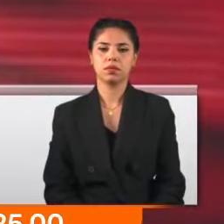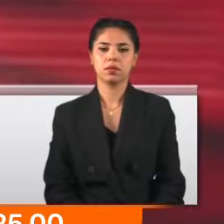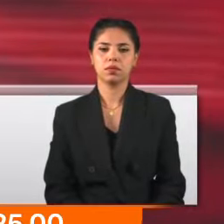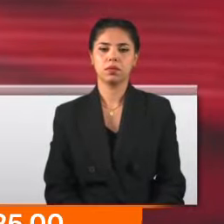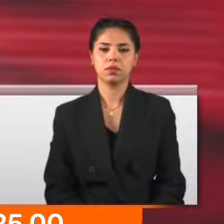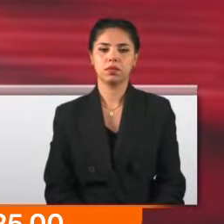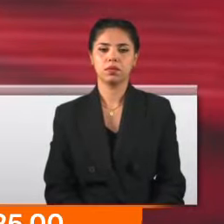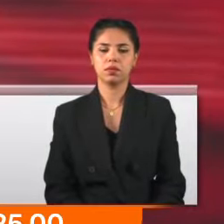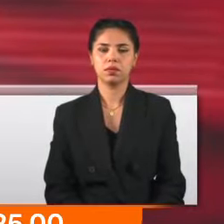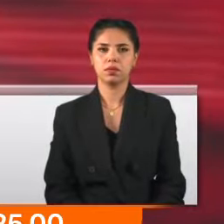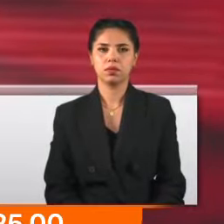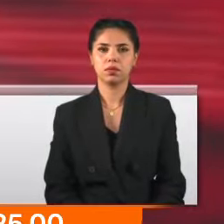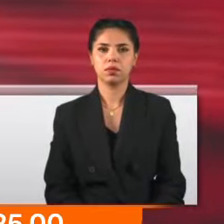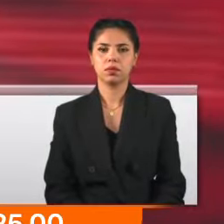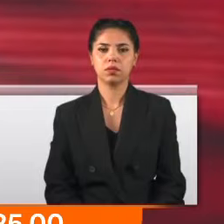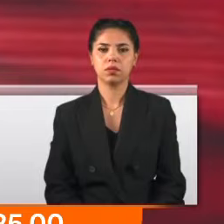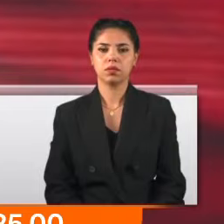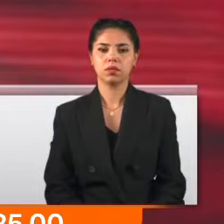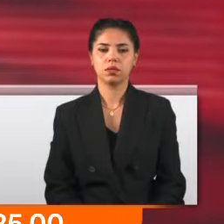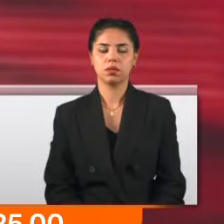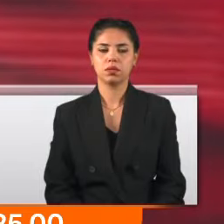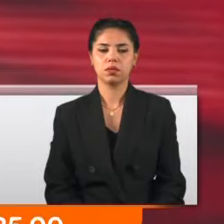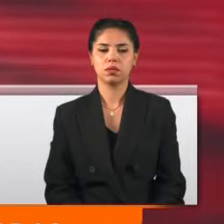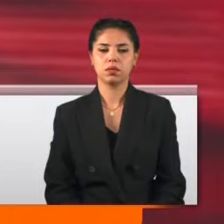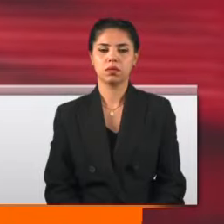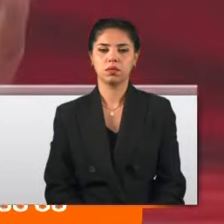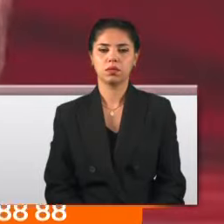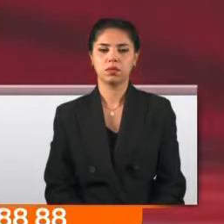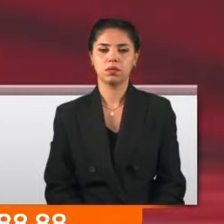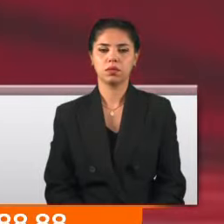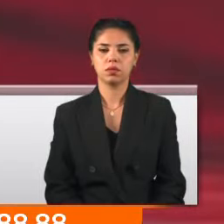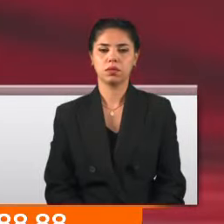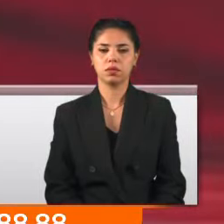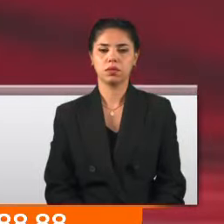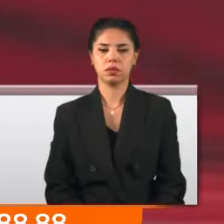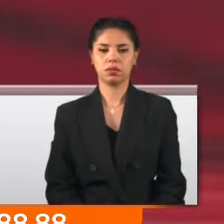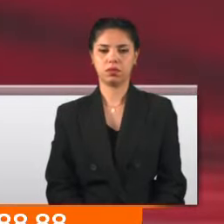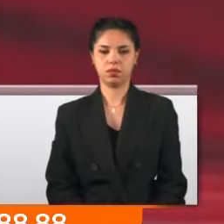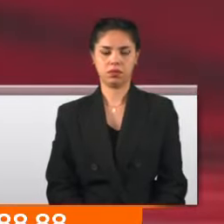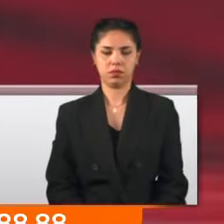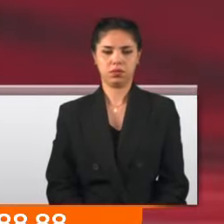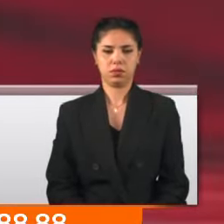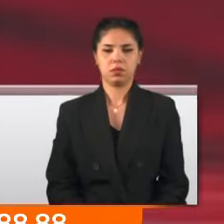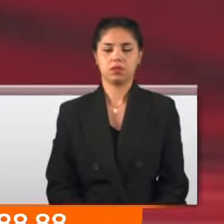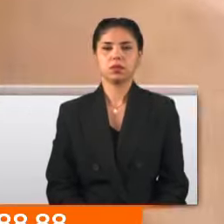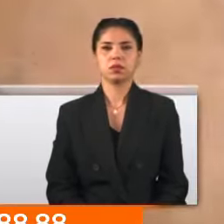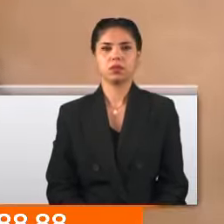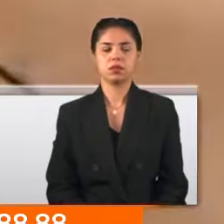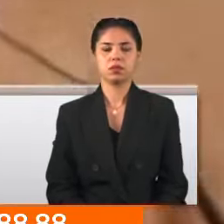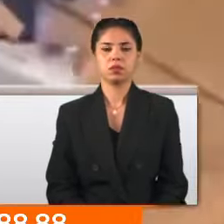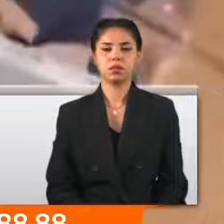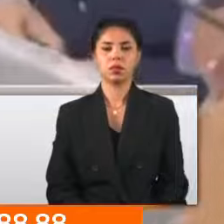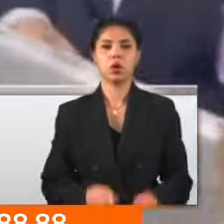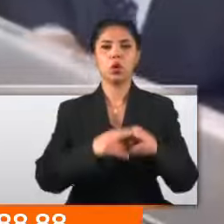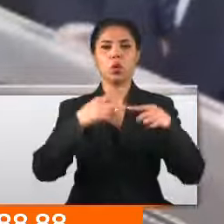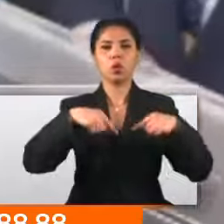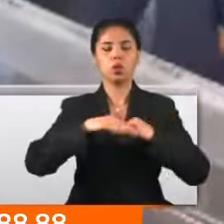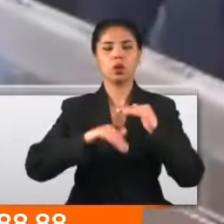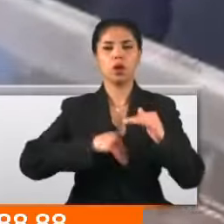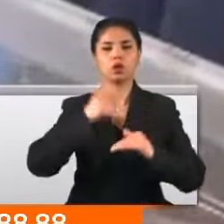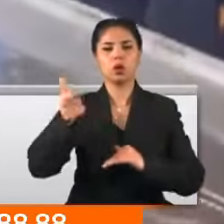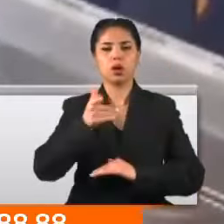arkadaşlar sonra da dönüp tam tersini yaparlarsa ne dersiniz? Vatandaşın takdirine sorayım ve buraya nokta koyayım. Kurultay sonrası